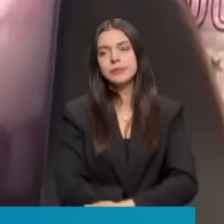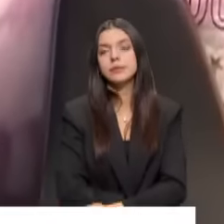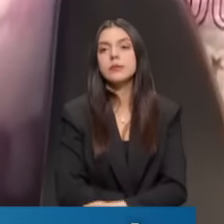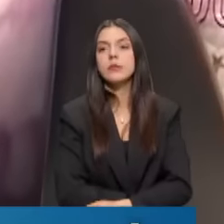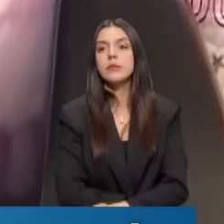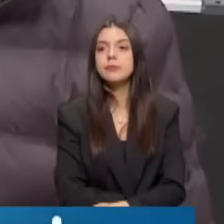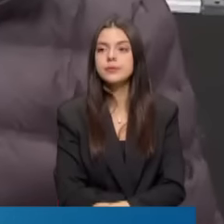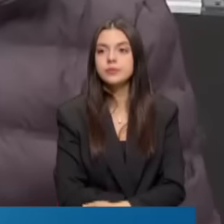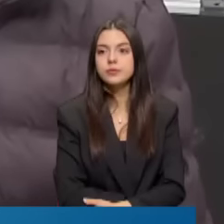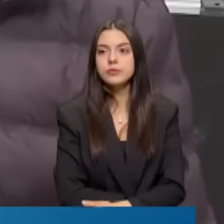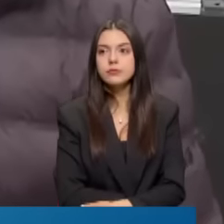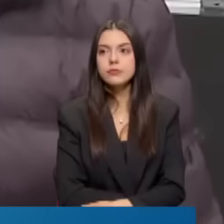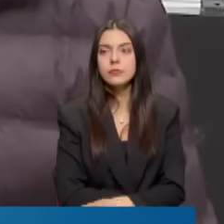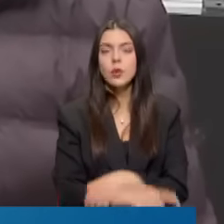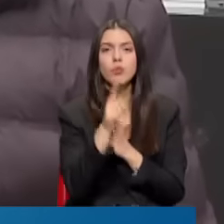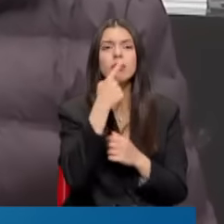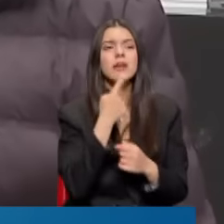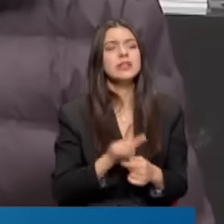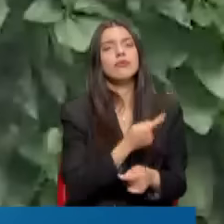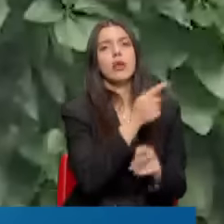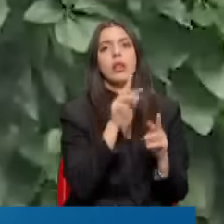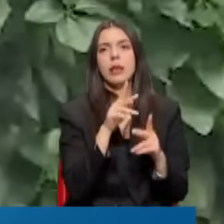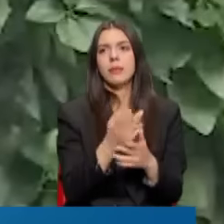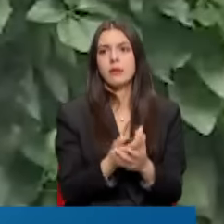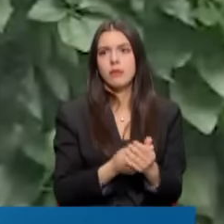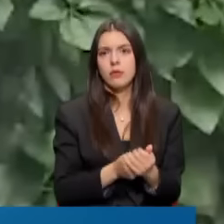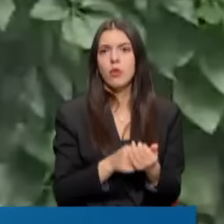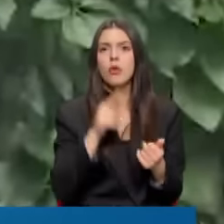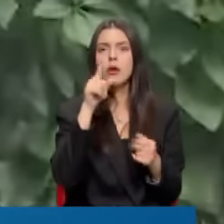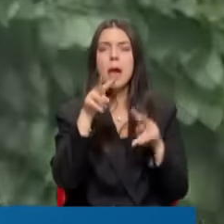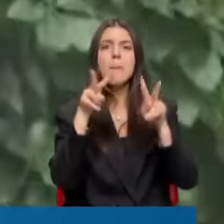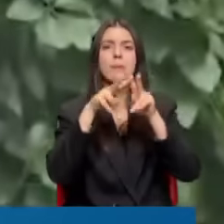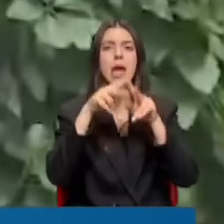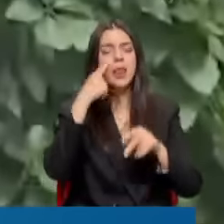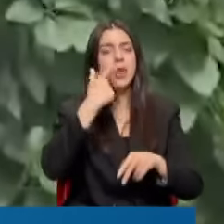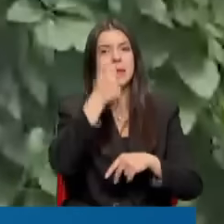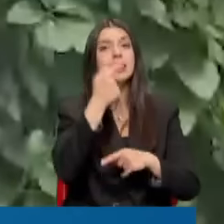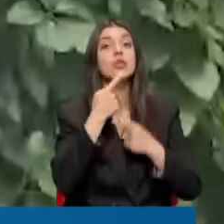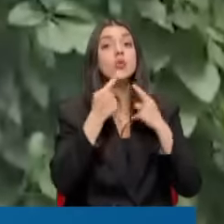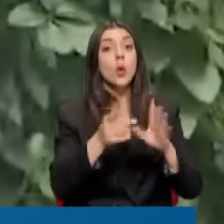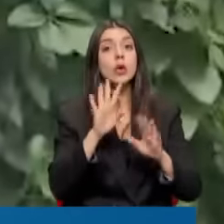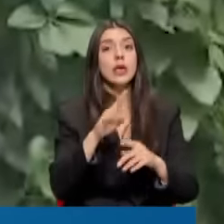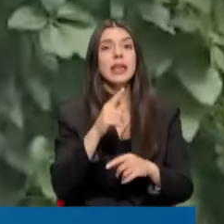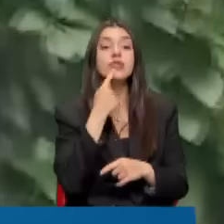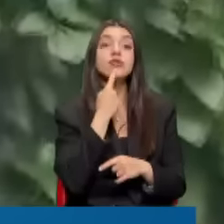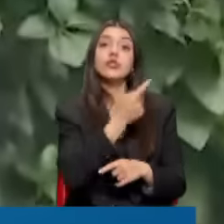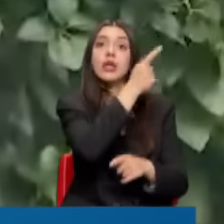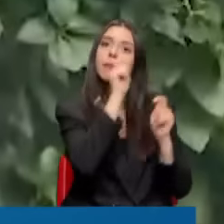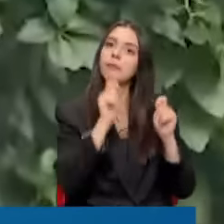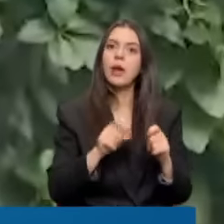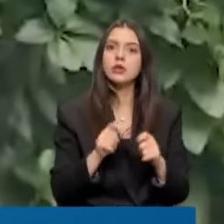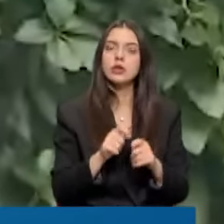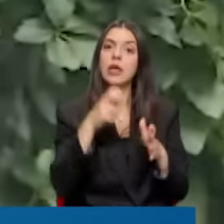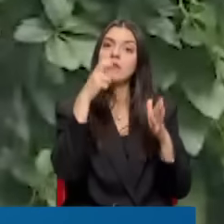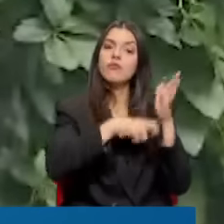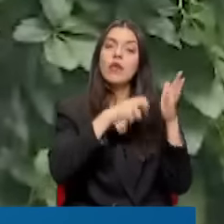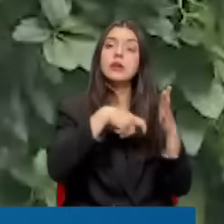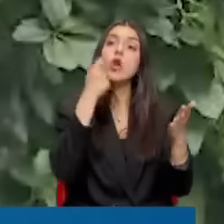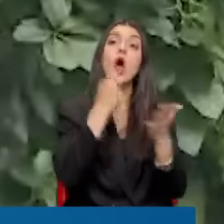edin bu ispiyonculuk gibi bir şey oluyor zaten Maliye Bakanı Mehmet Şimşek diyor ki ispiyoncu başlayın vergisini